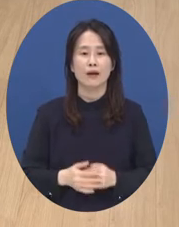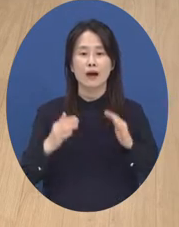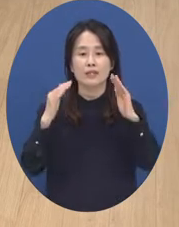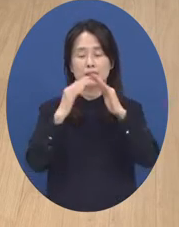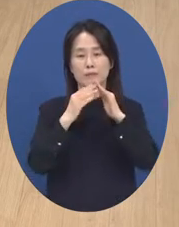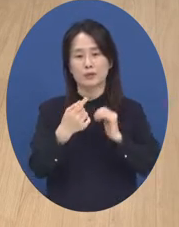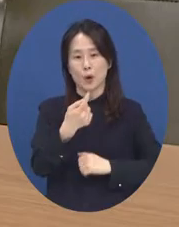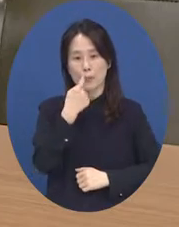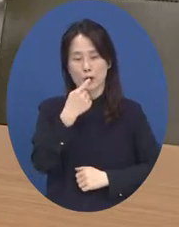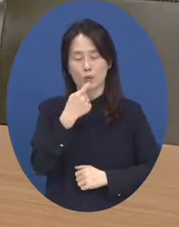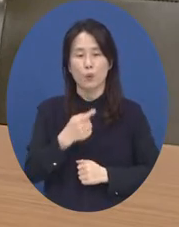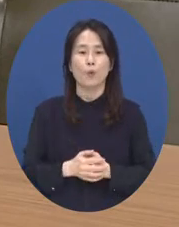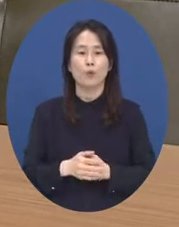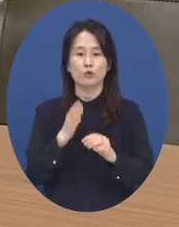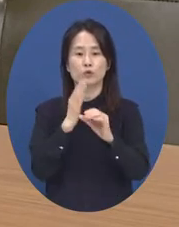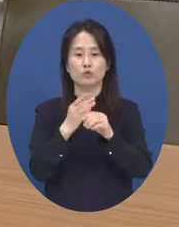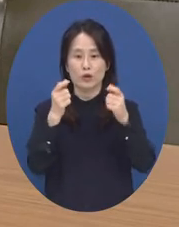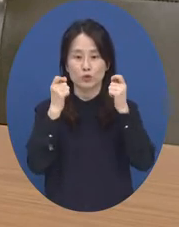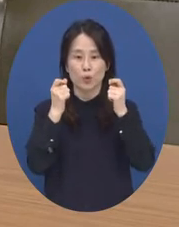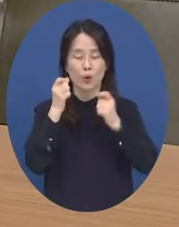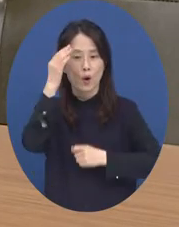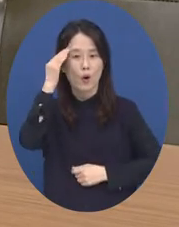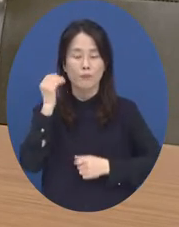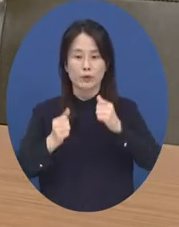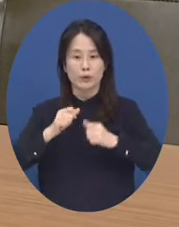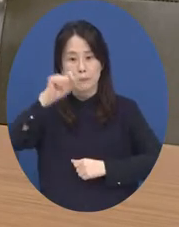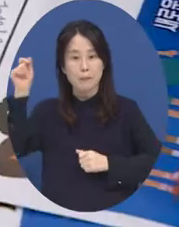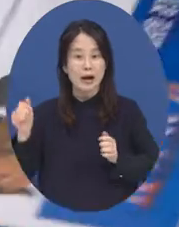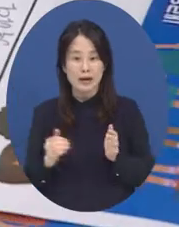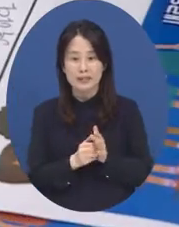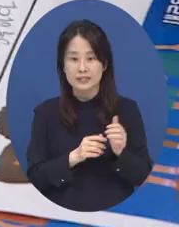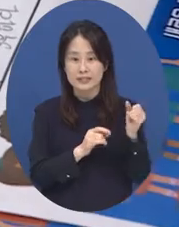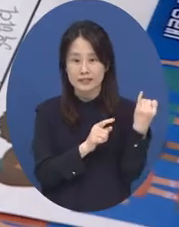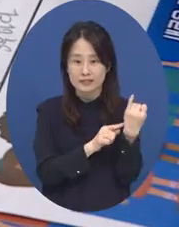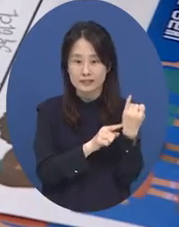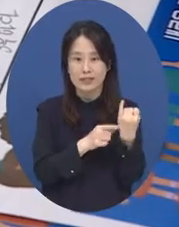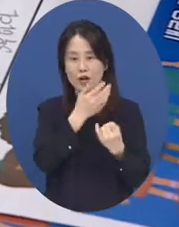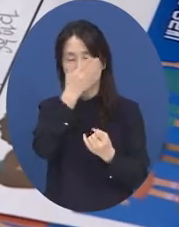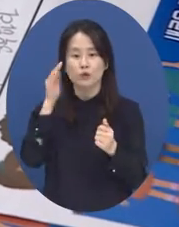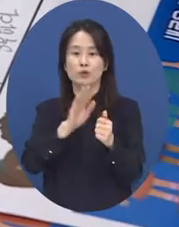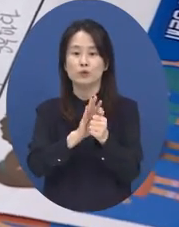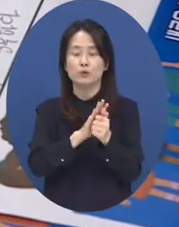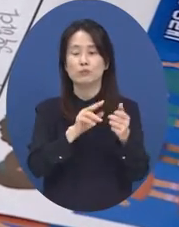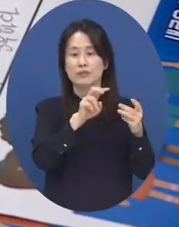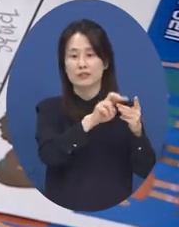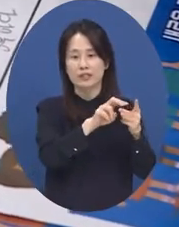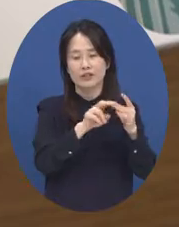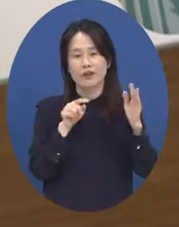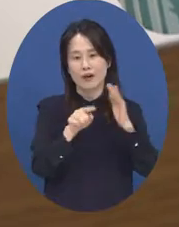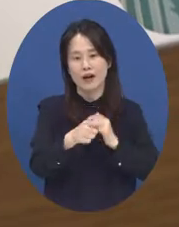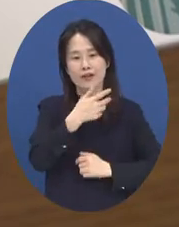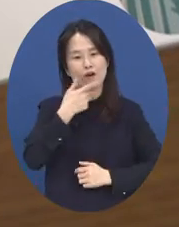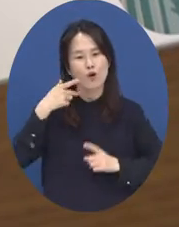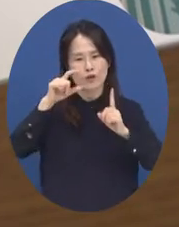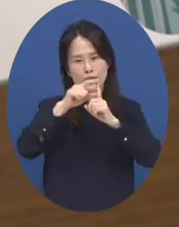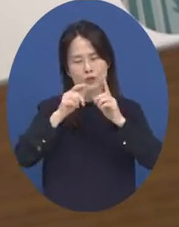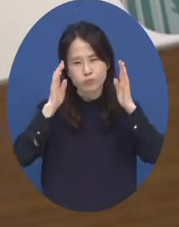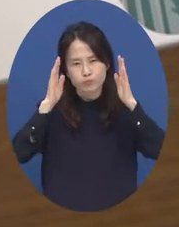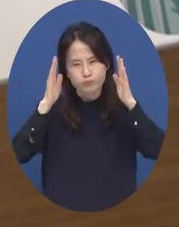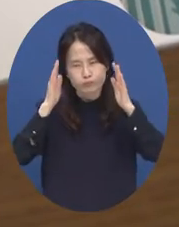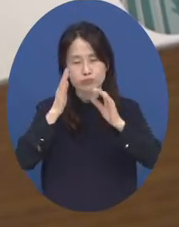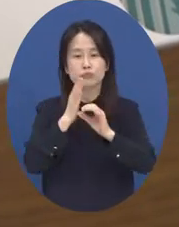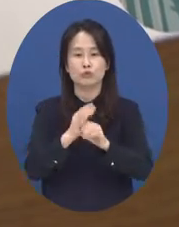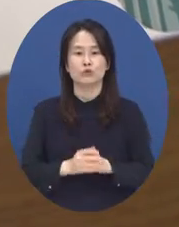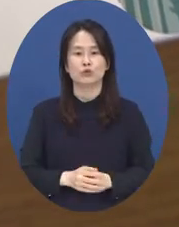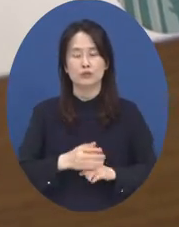홈스쿨링으로 중절 검정고시 합격한 김서영 양. 청소년 지원센터를 찾아 영어 단어 공부에 한창입니다. 영어